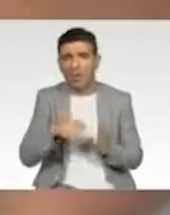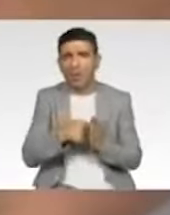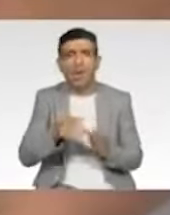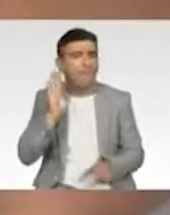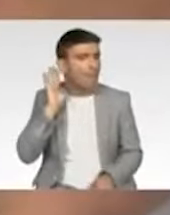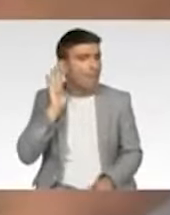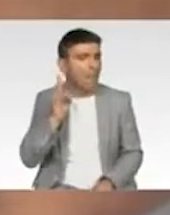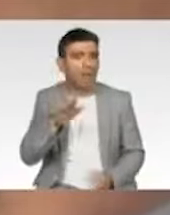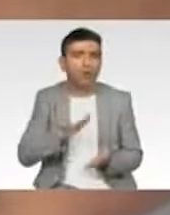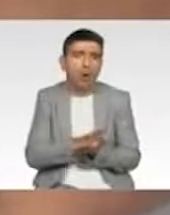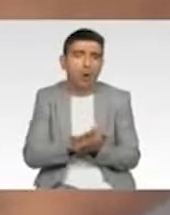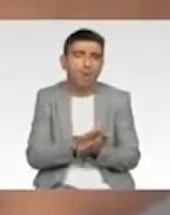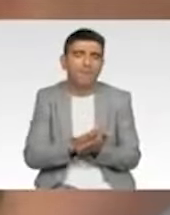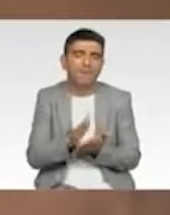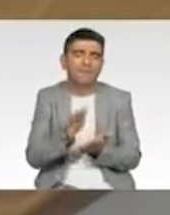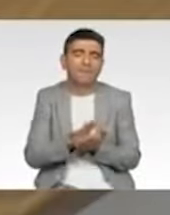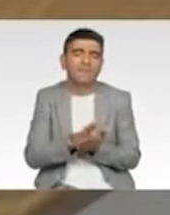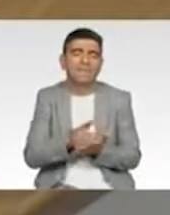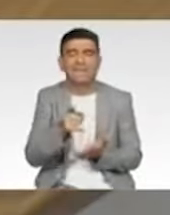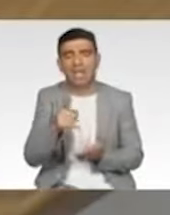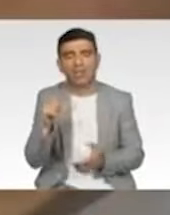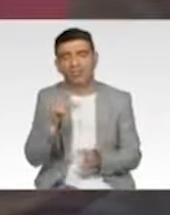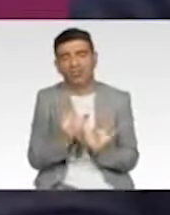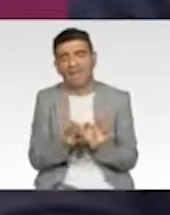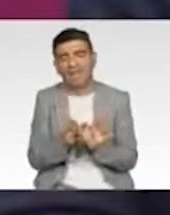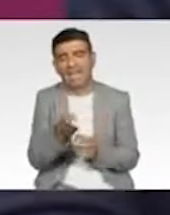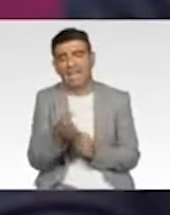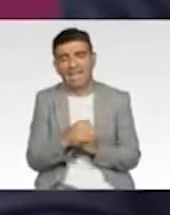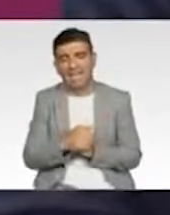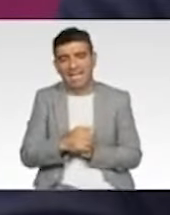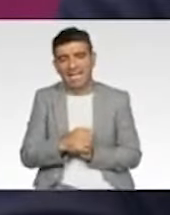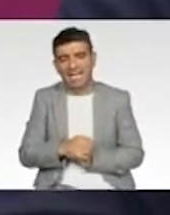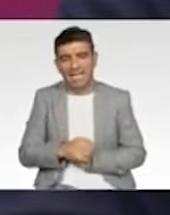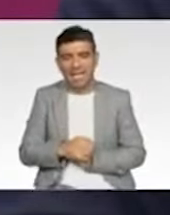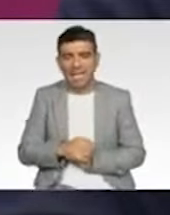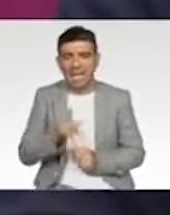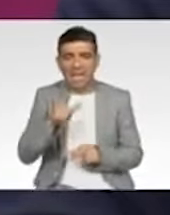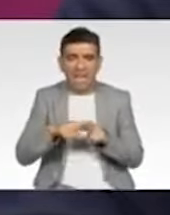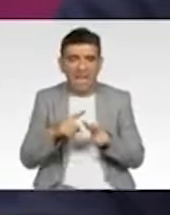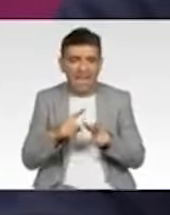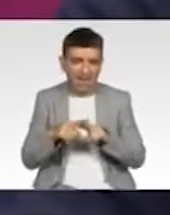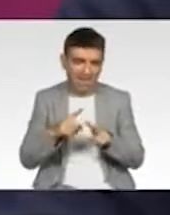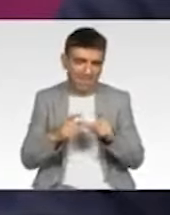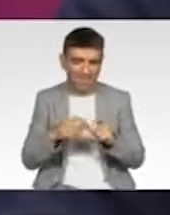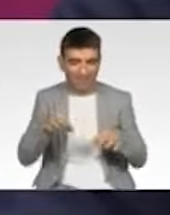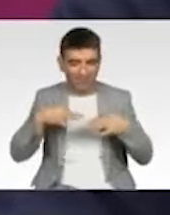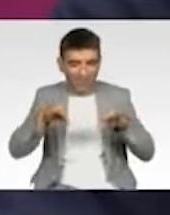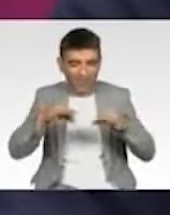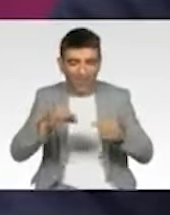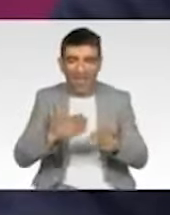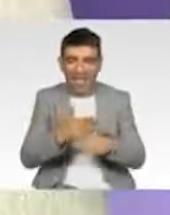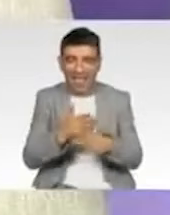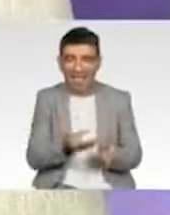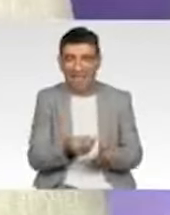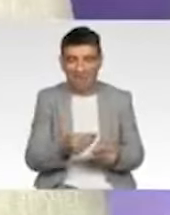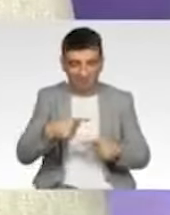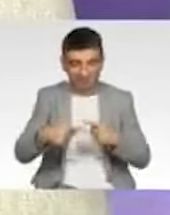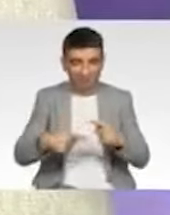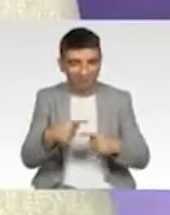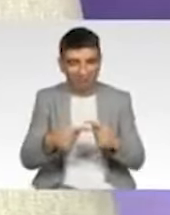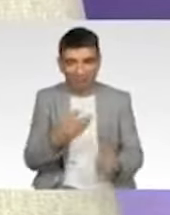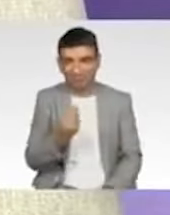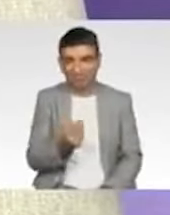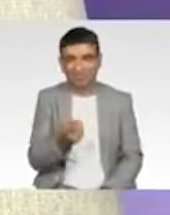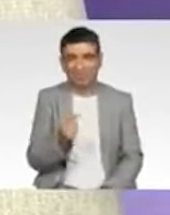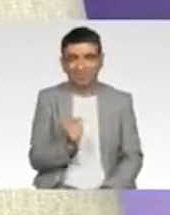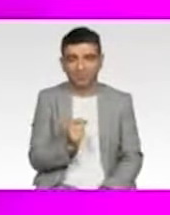köfte cenneti zaten biliyorsun. Şey var ya, nohutlu şeye sarıyorlar ya. Lavaşa sarıyorlar ya, nohut kebabı. Nohut dürüm. Evet. Yani nohut.